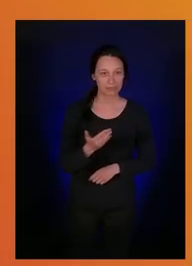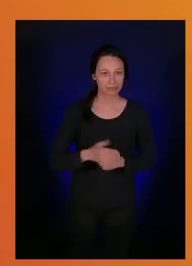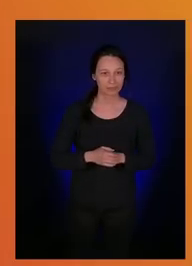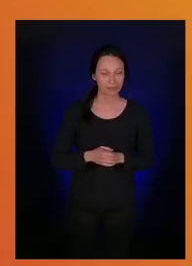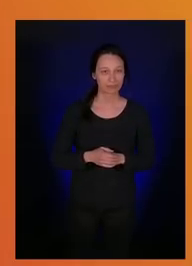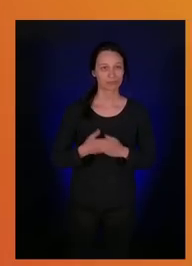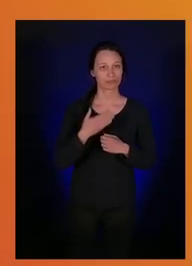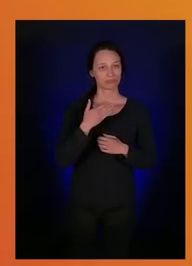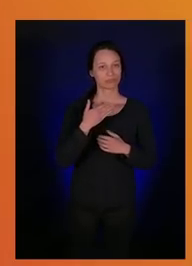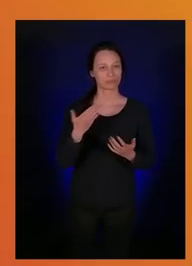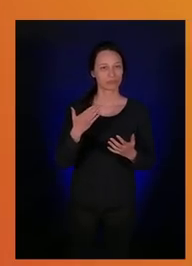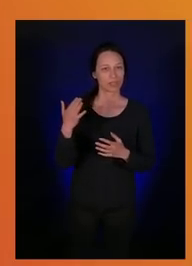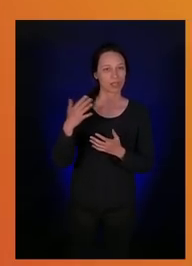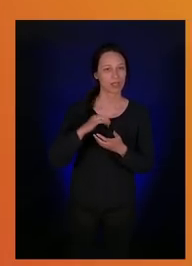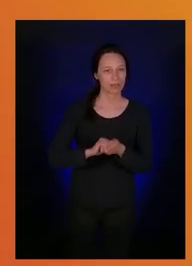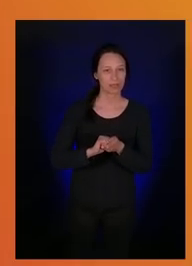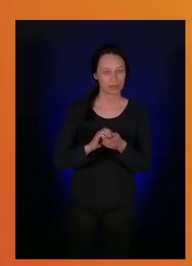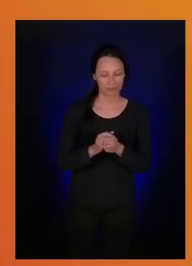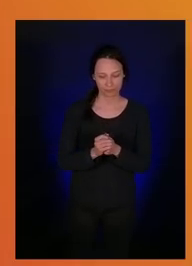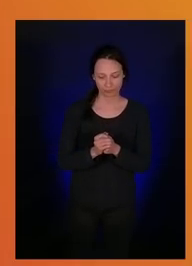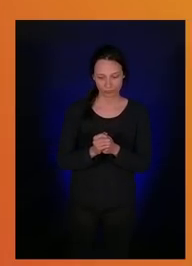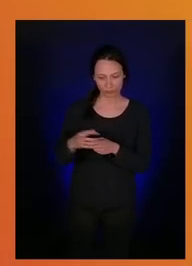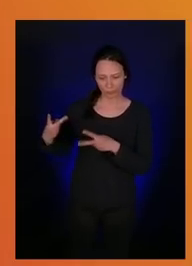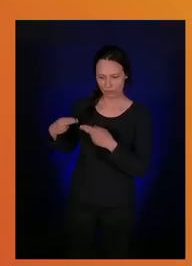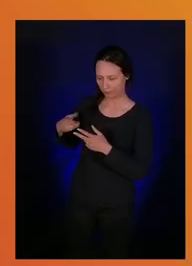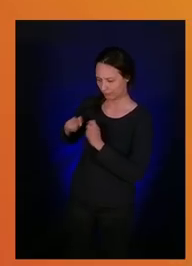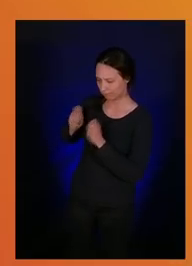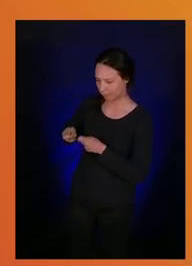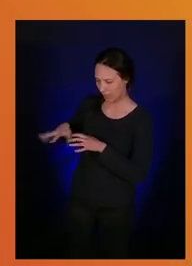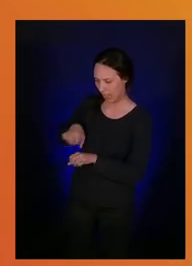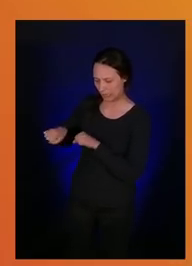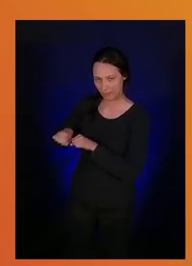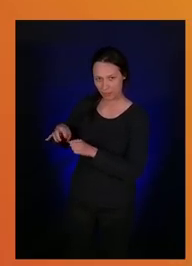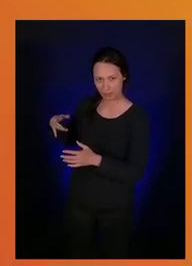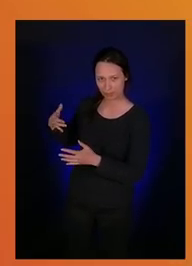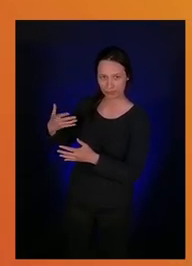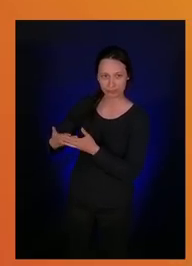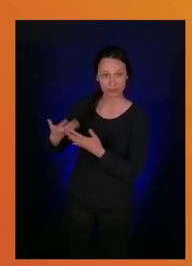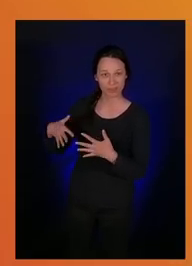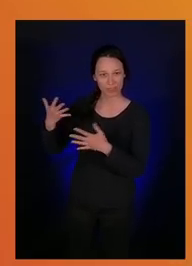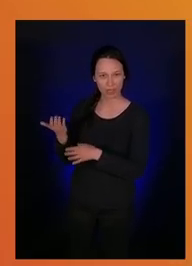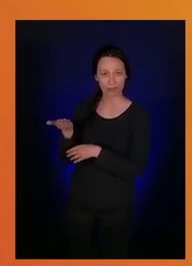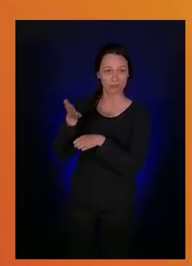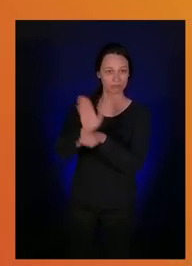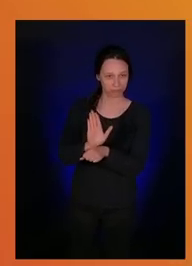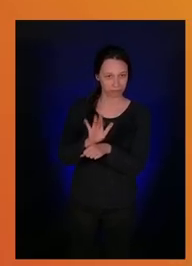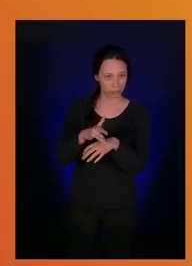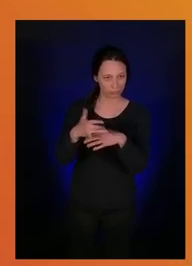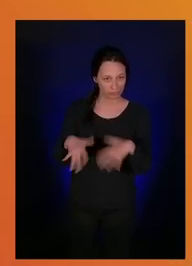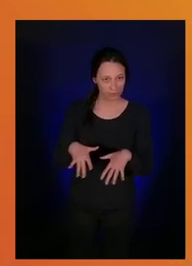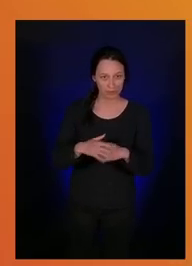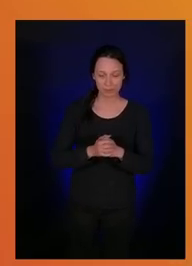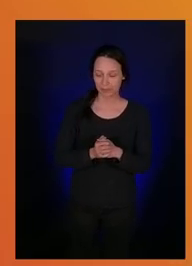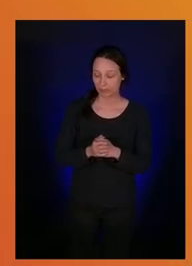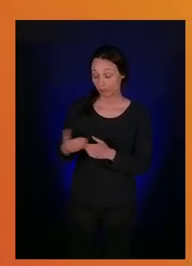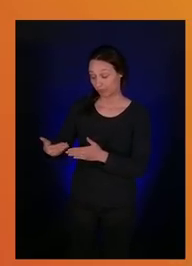Chers camarades, l'activité menée durant la mandature écoulée vient de vous être présentée. Et quelle qu'en soit sa